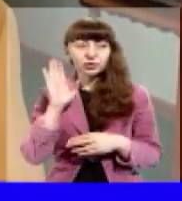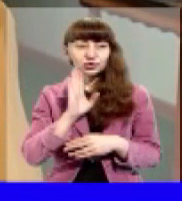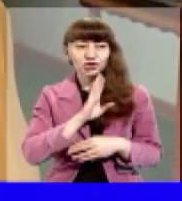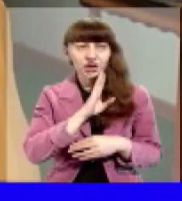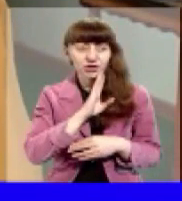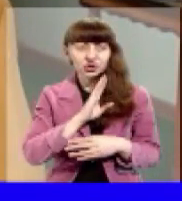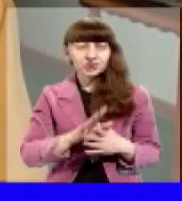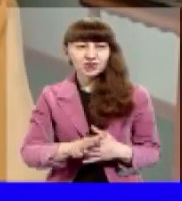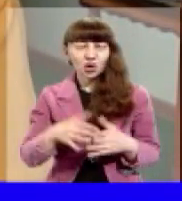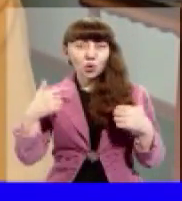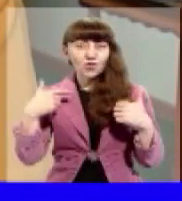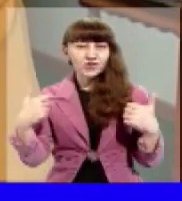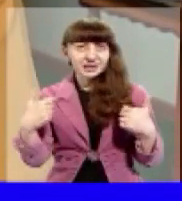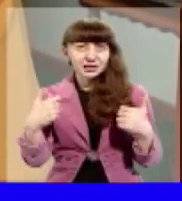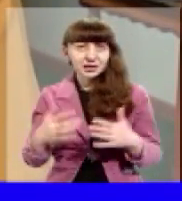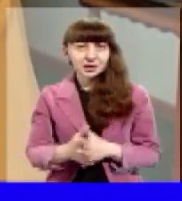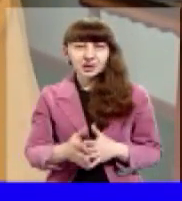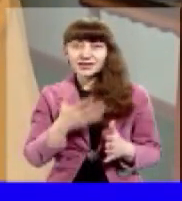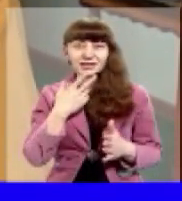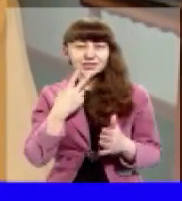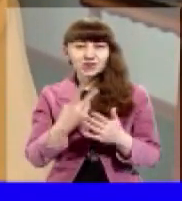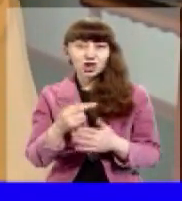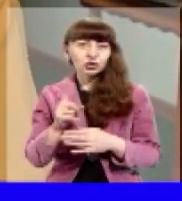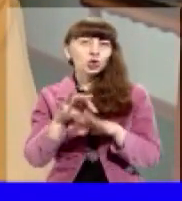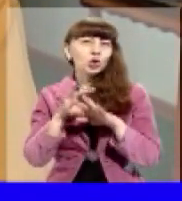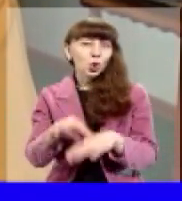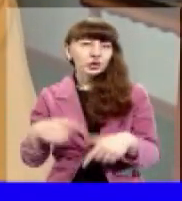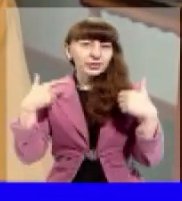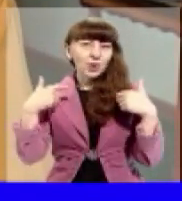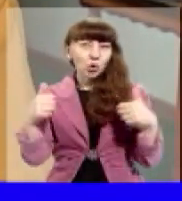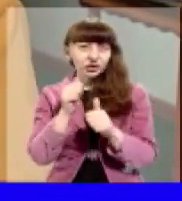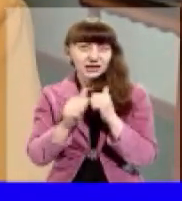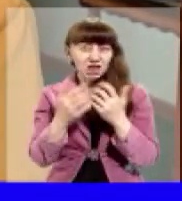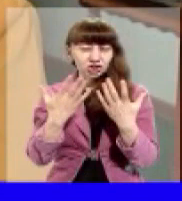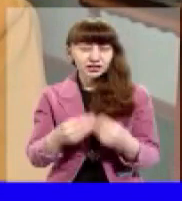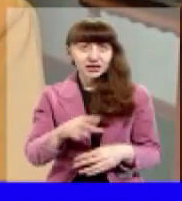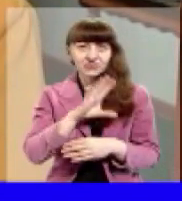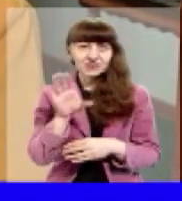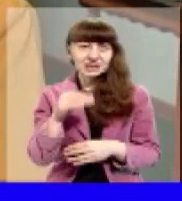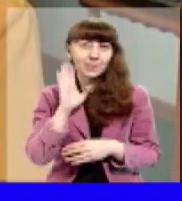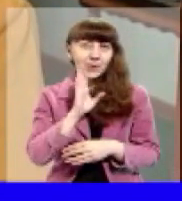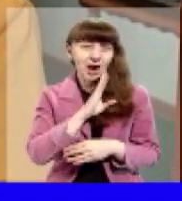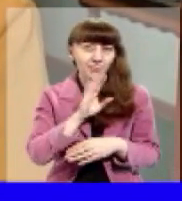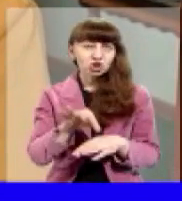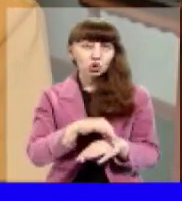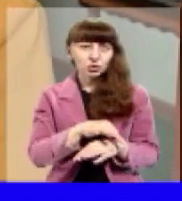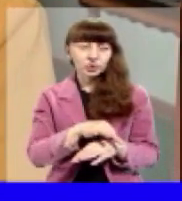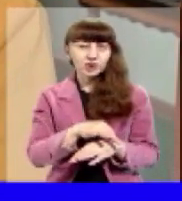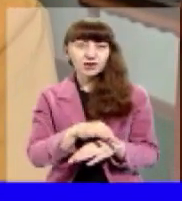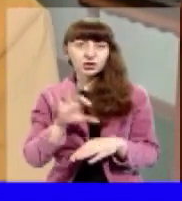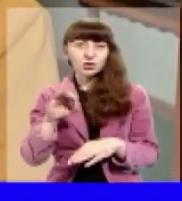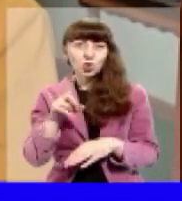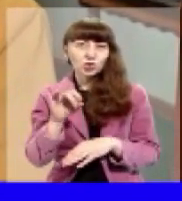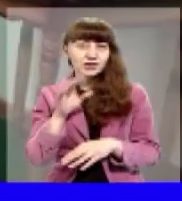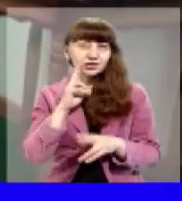женщины, женщины-офицеры. Несмотря на то, что они носят погоны, они, естественно, все мамы, жены,